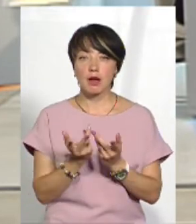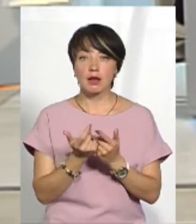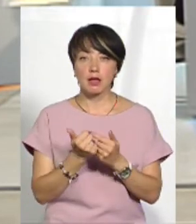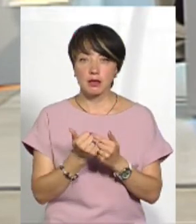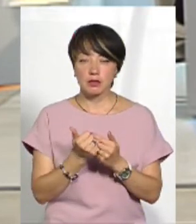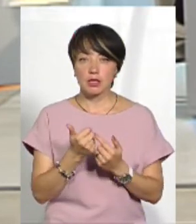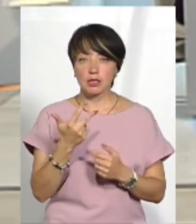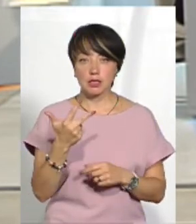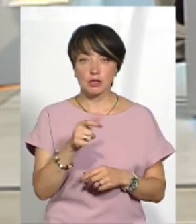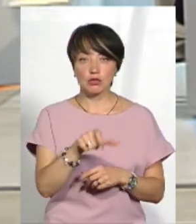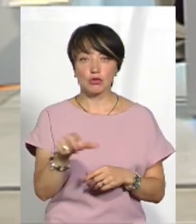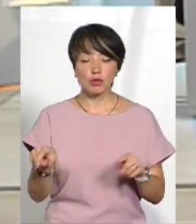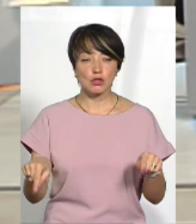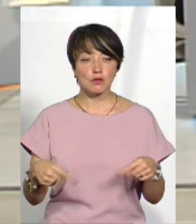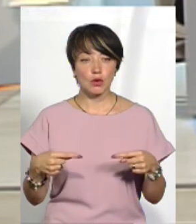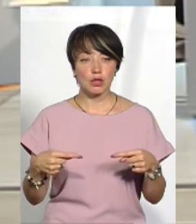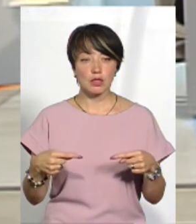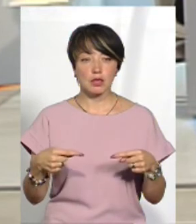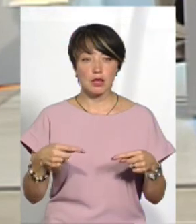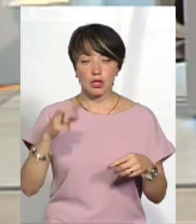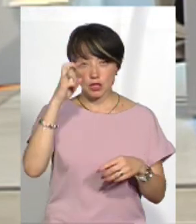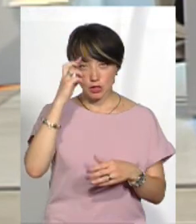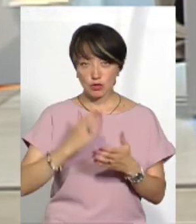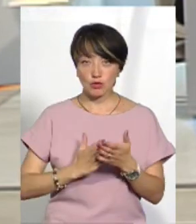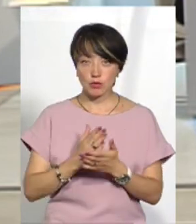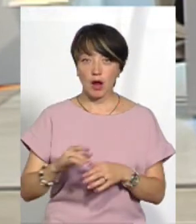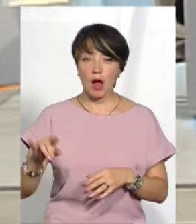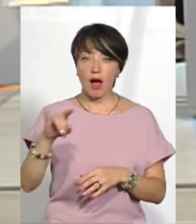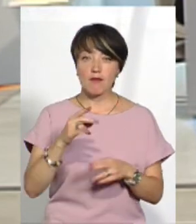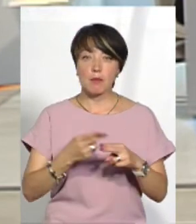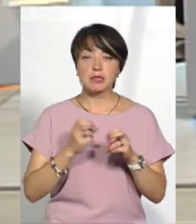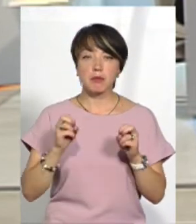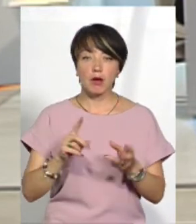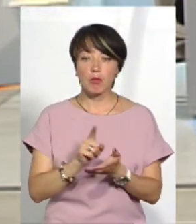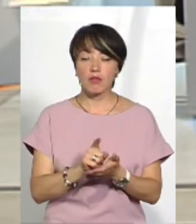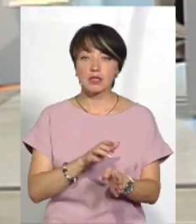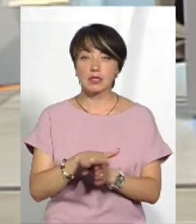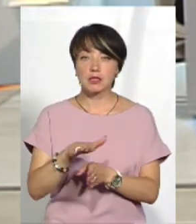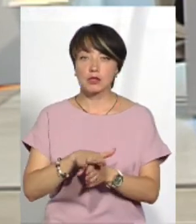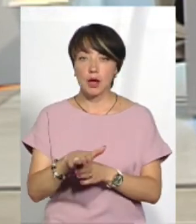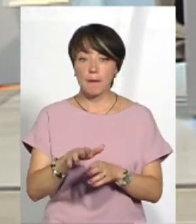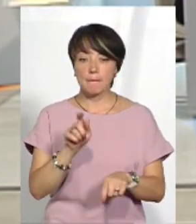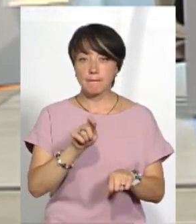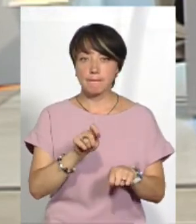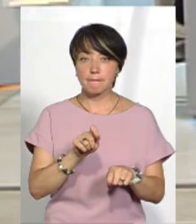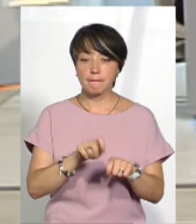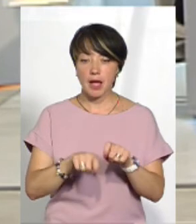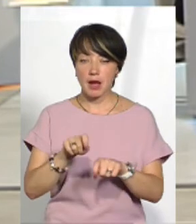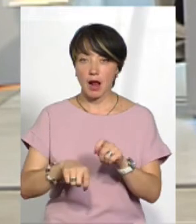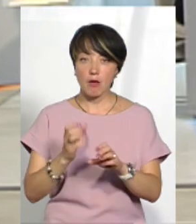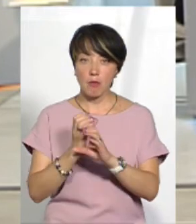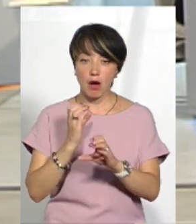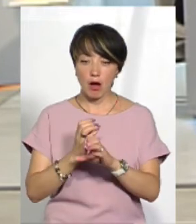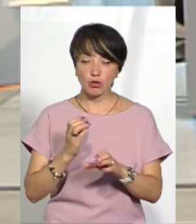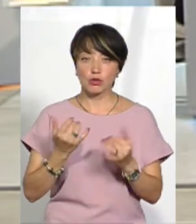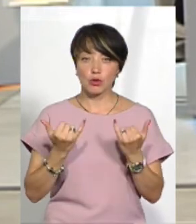кількості 3 чоловік створити службу Державіабезпеки, яка повинна здійснювати перегляд багажу, яка